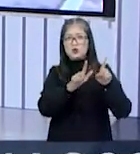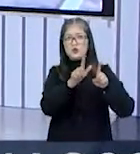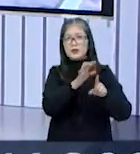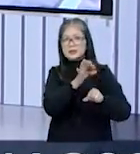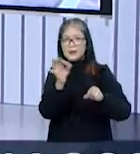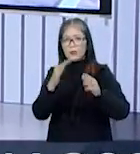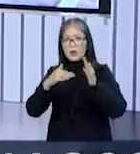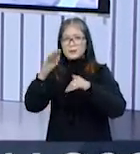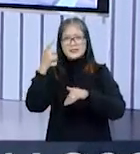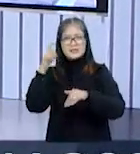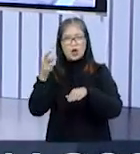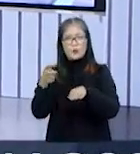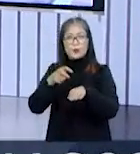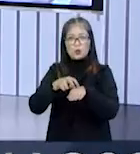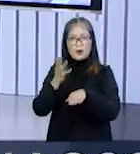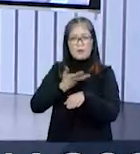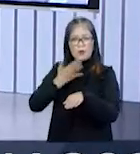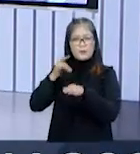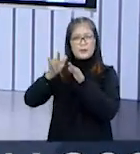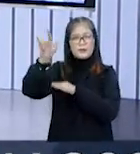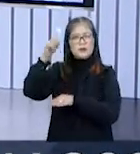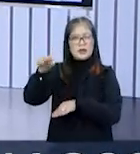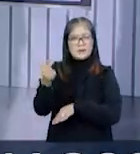yang akan berangkat dari stasiun Pasar Senen